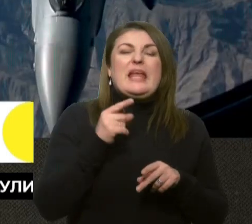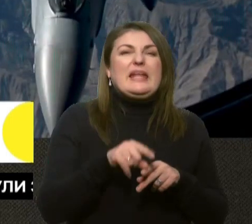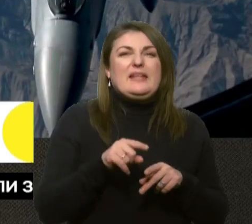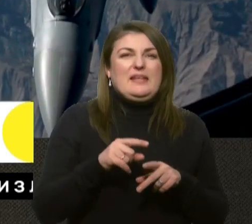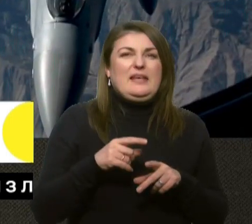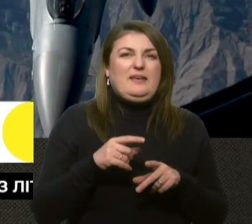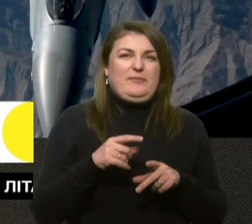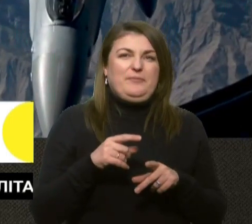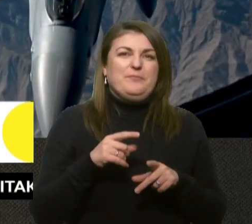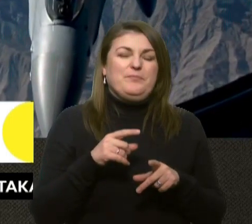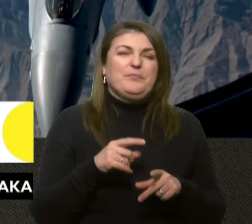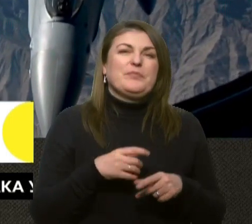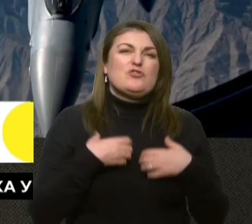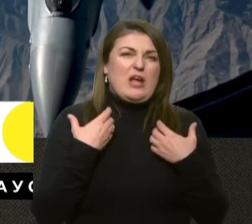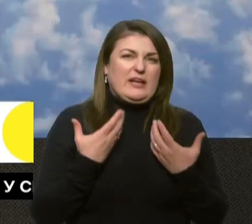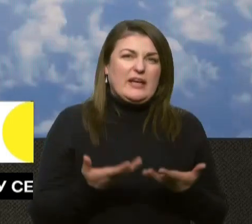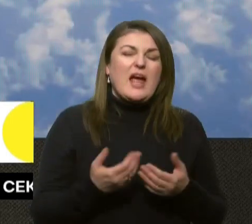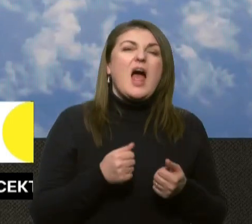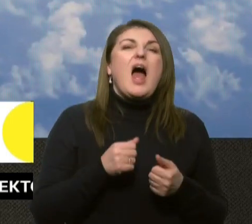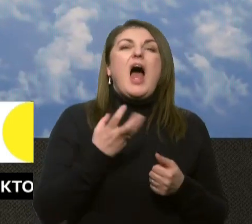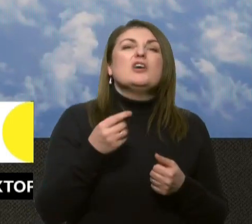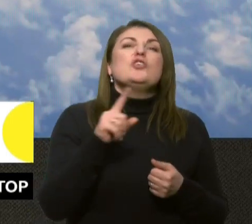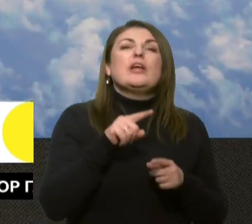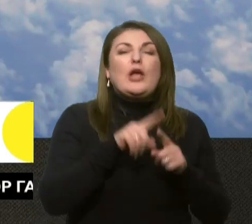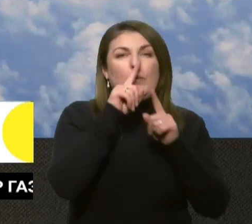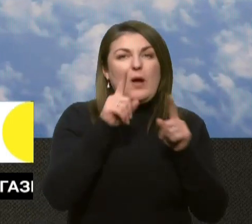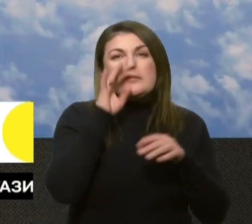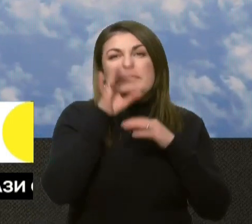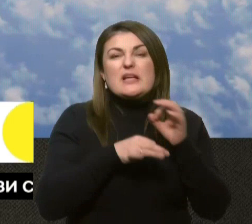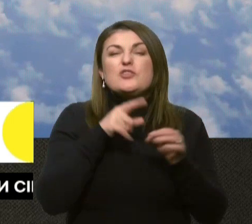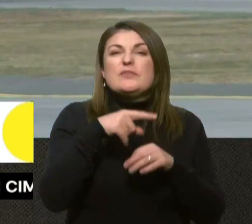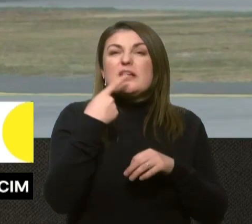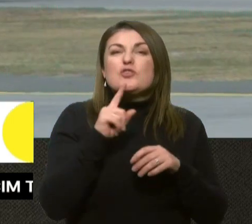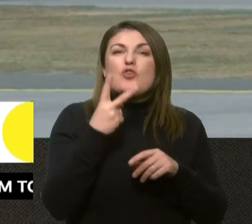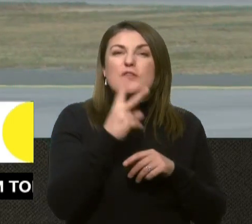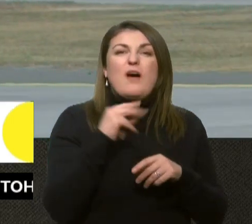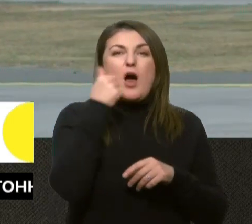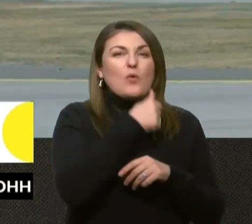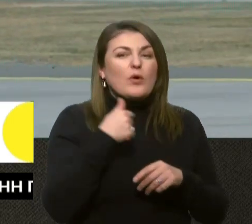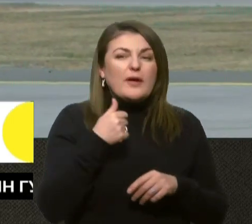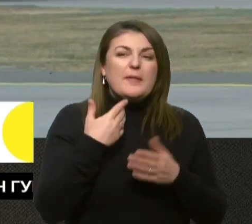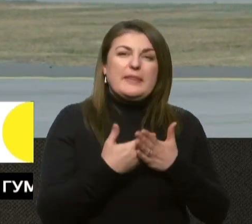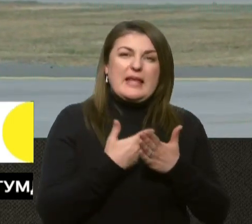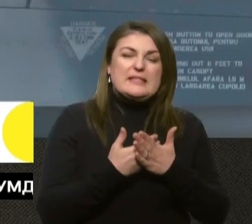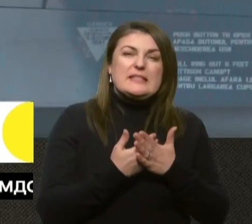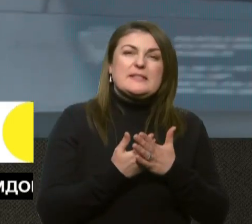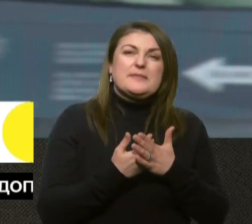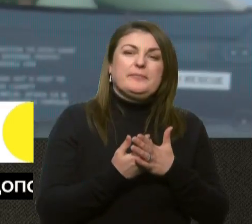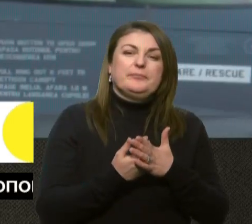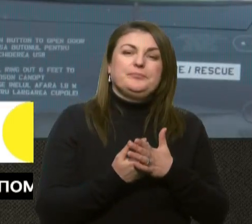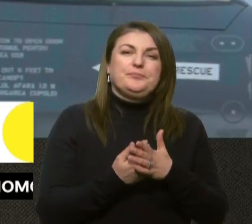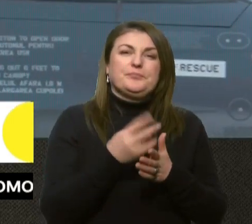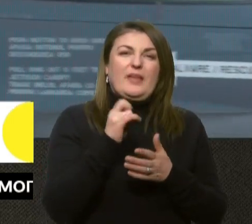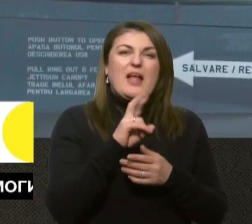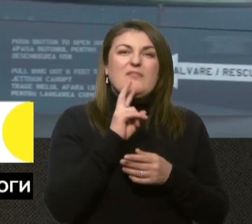фактор. А до речі, ще такий нюанс підкажіть. Ви сказали про те, що 2 роки, десь